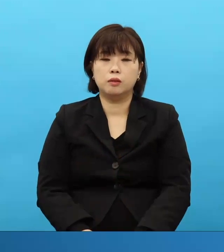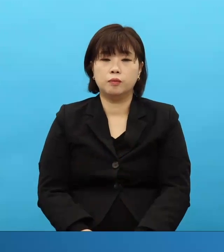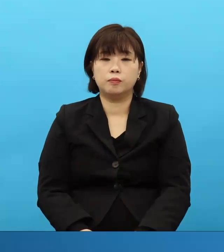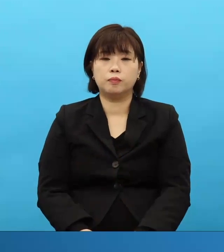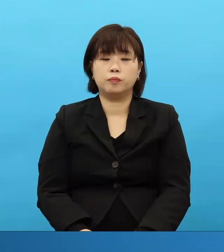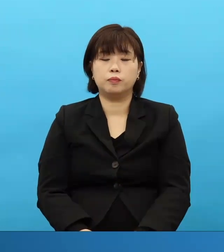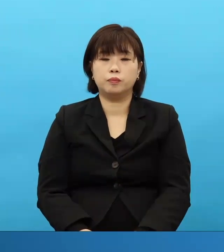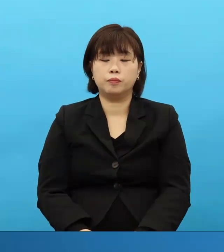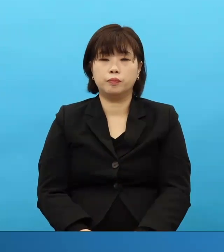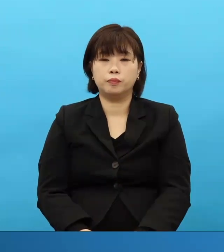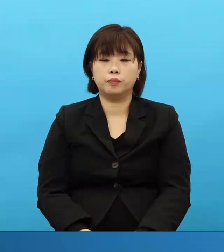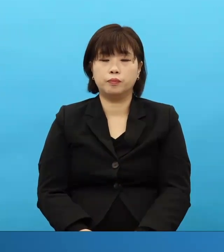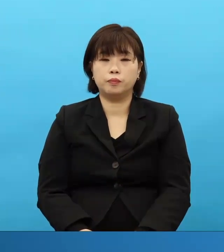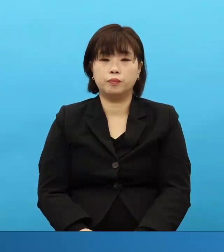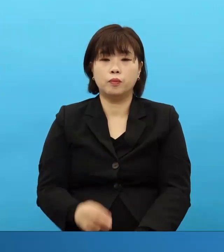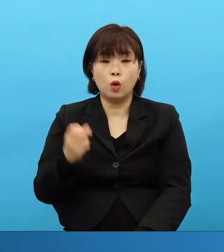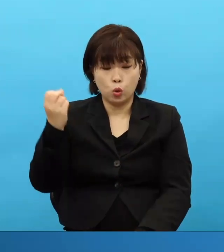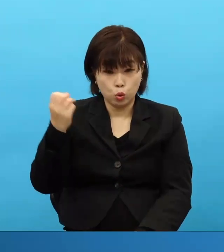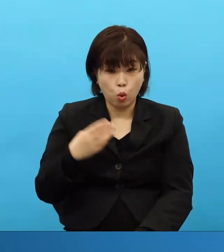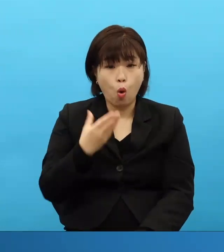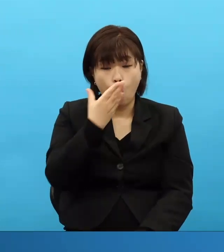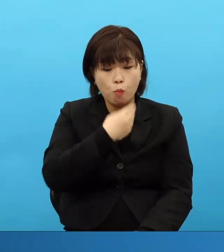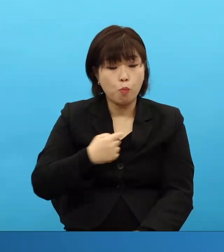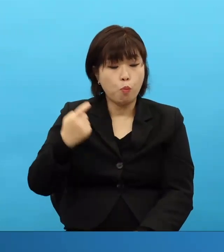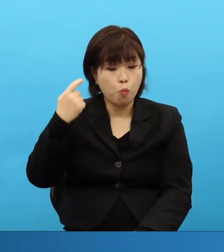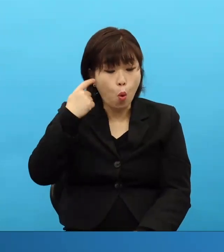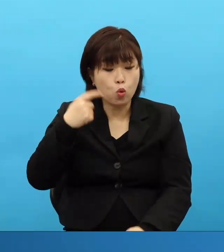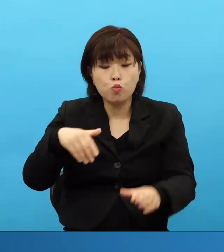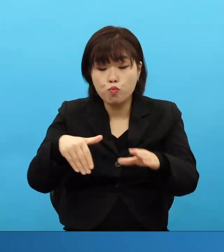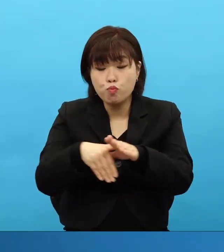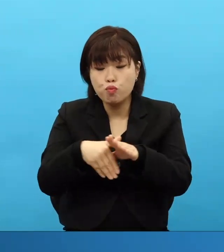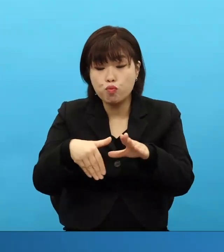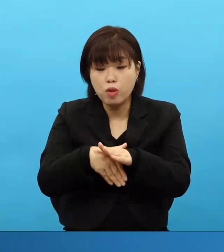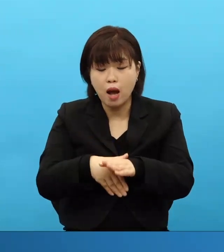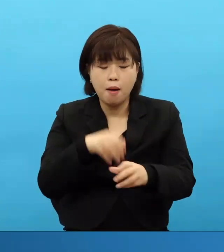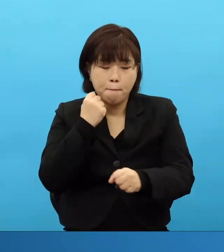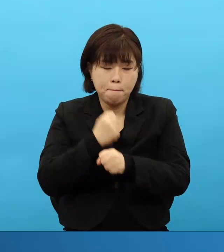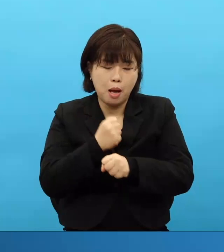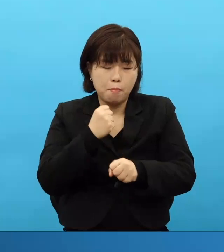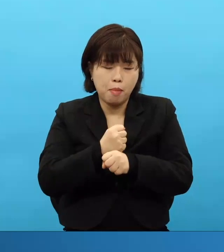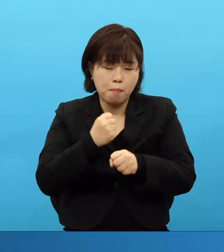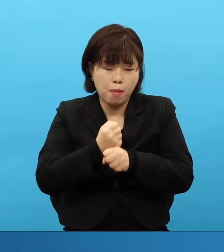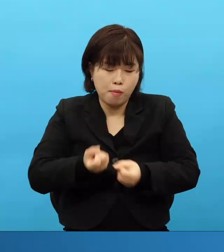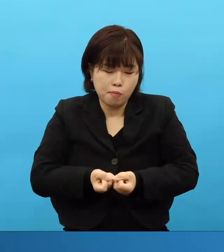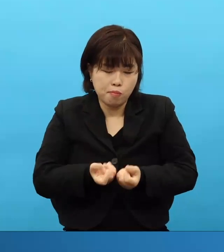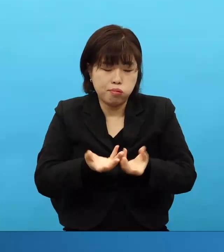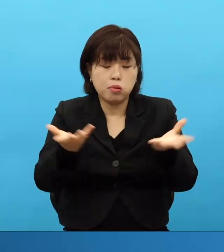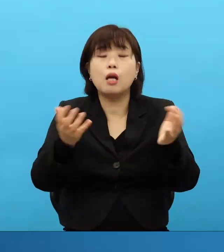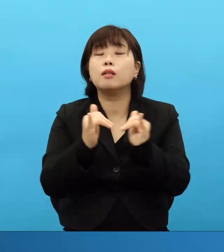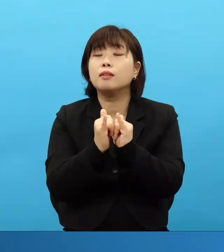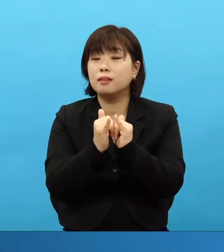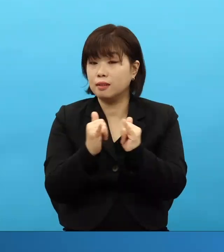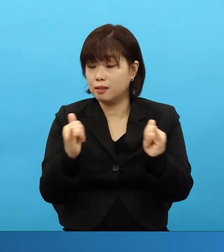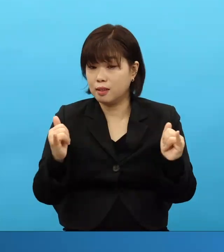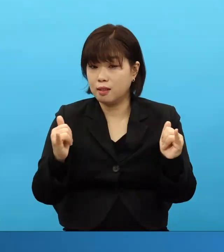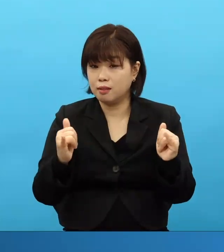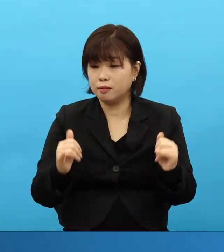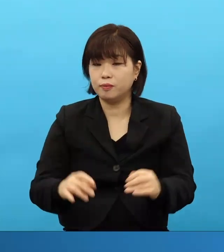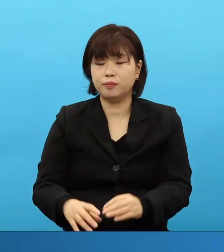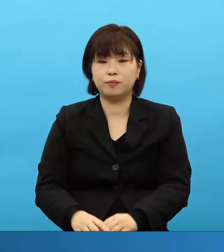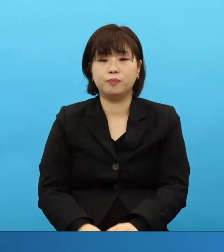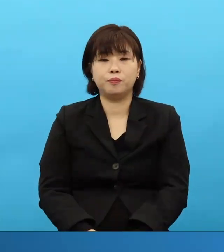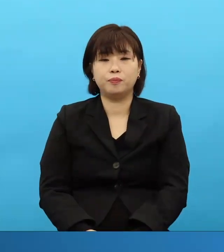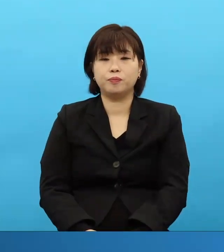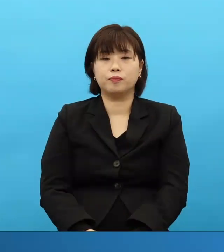돼요. It doesn't end with just that. 복음 문화를 만들어냈죠. Those who are going to make the gospel culture. 이게 남을 자요. Those are the ones who will remain.